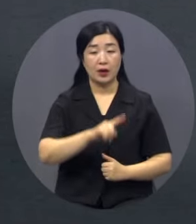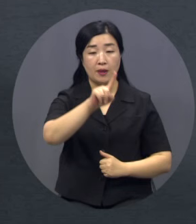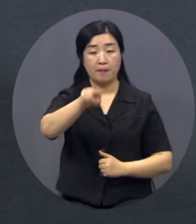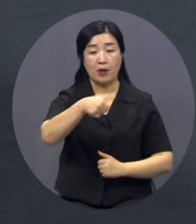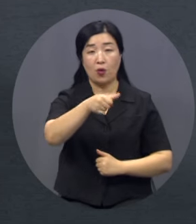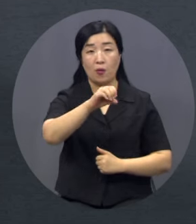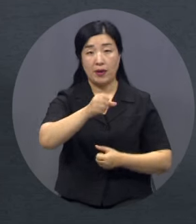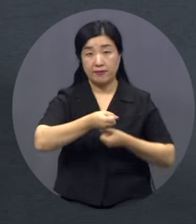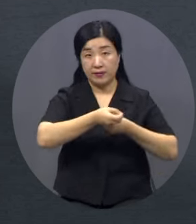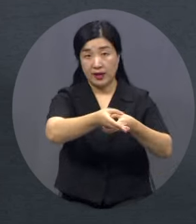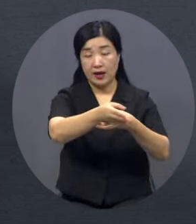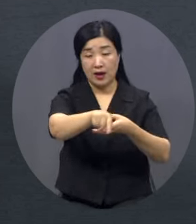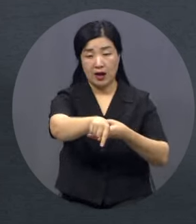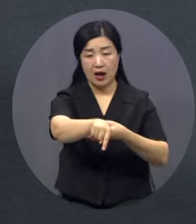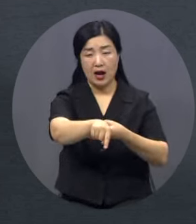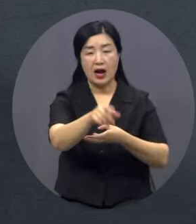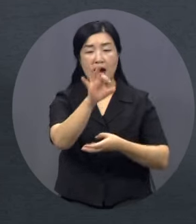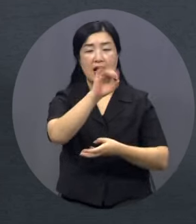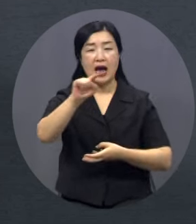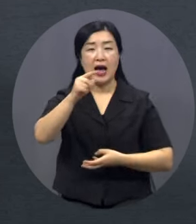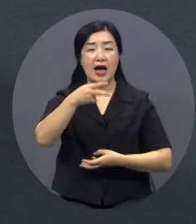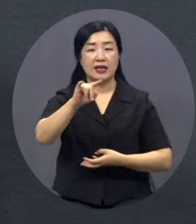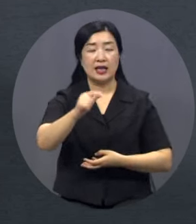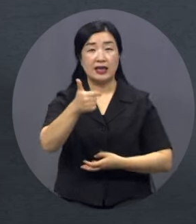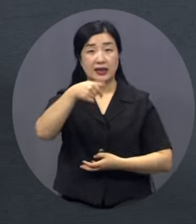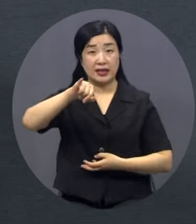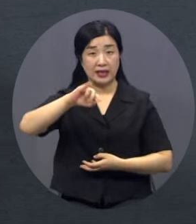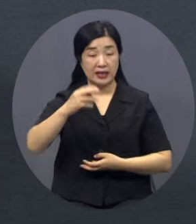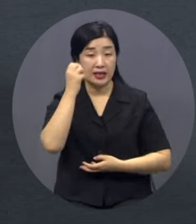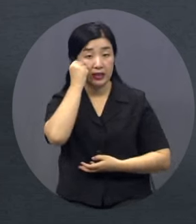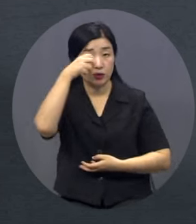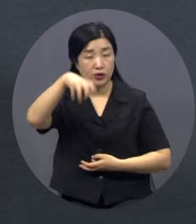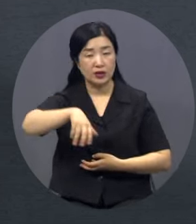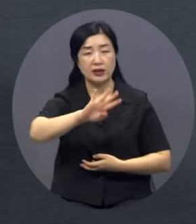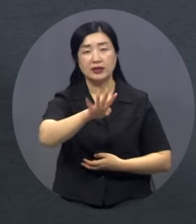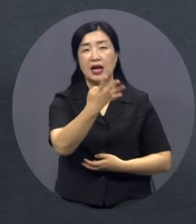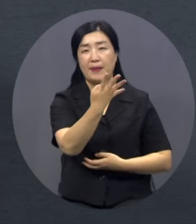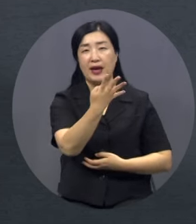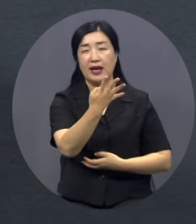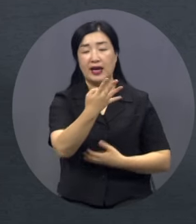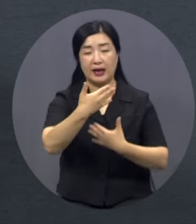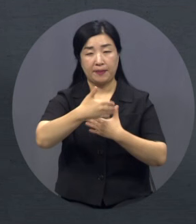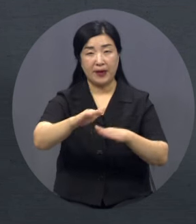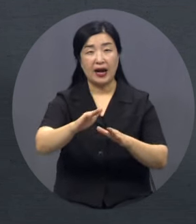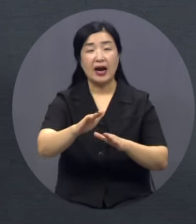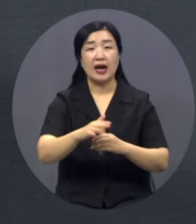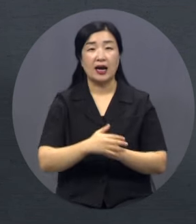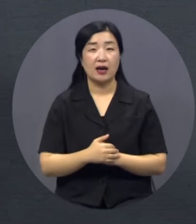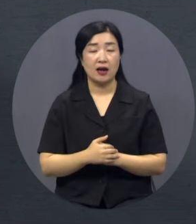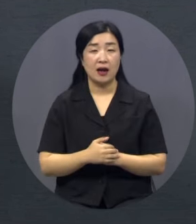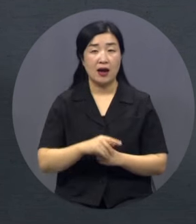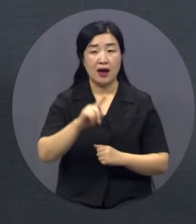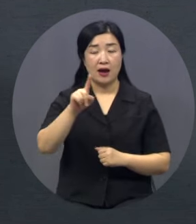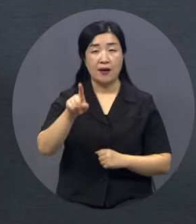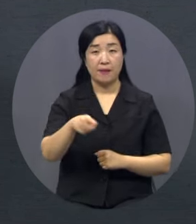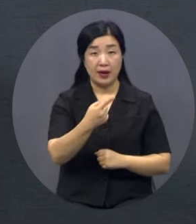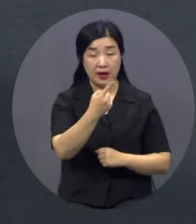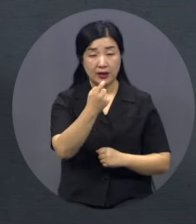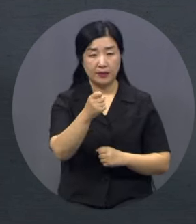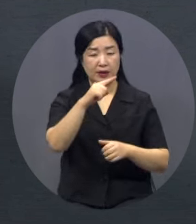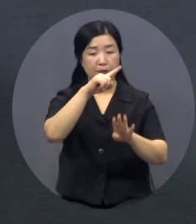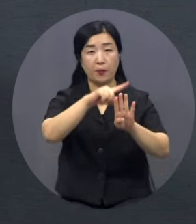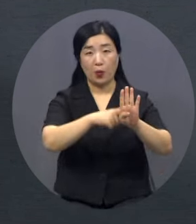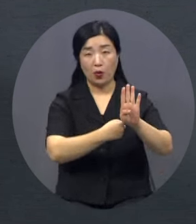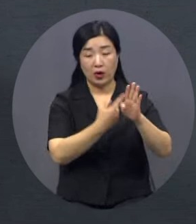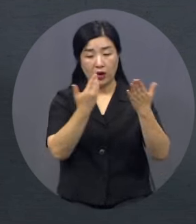제미 부지에 조성된 아덴힐 리조트의 숙박 시설 규모는 414 111만 미인 봉개